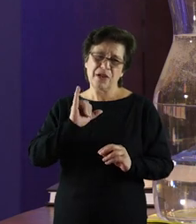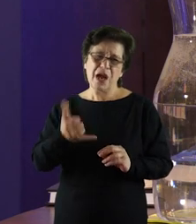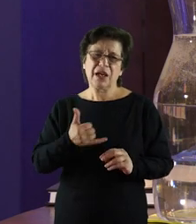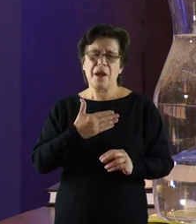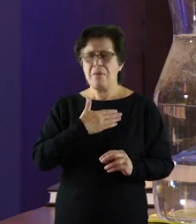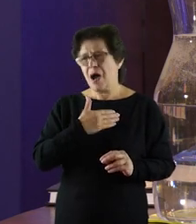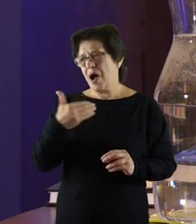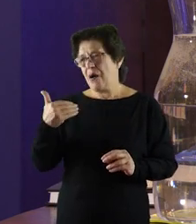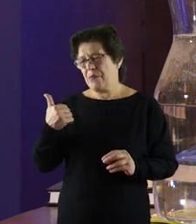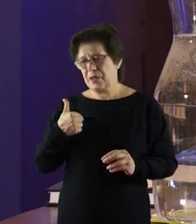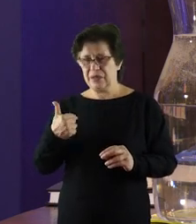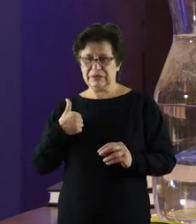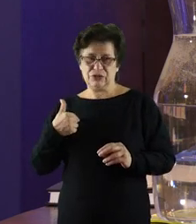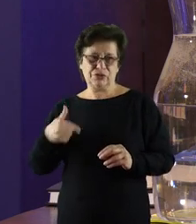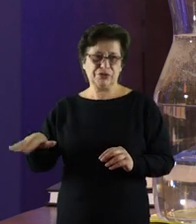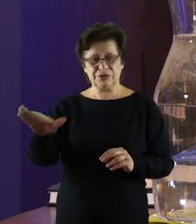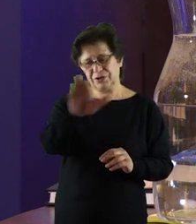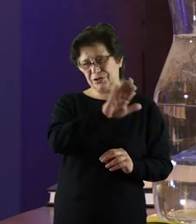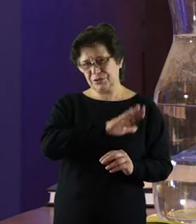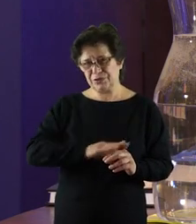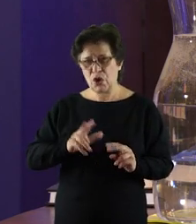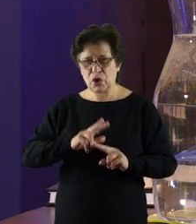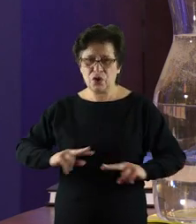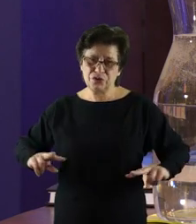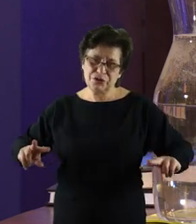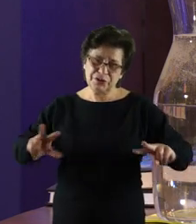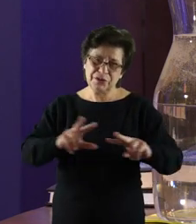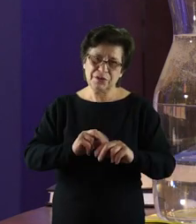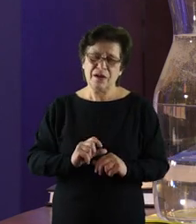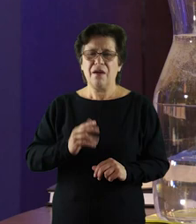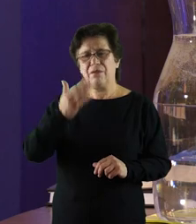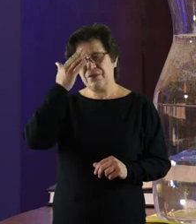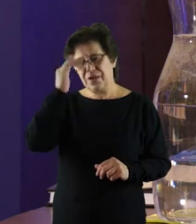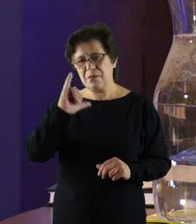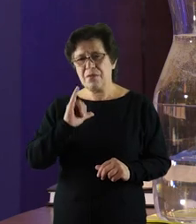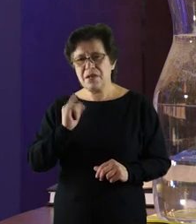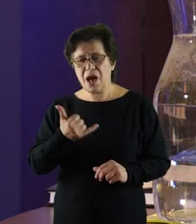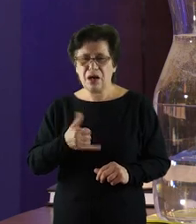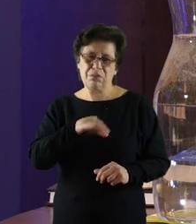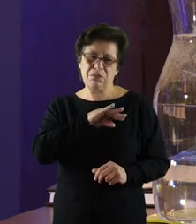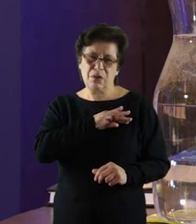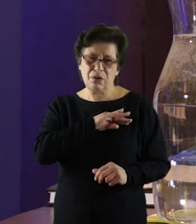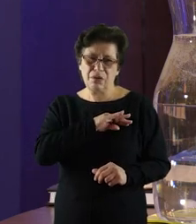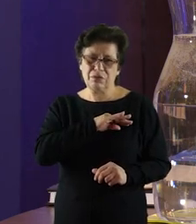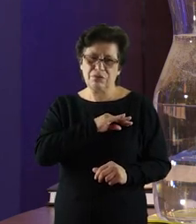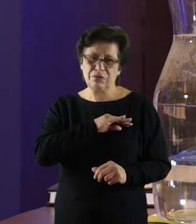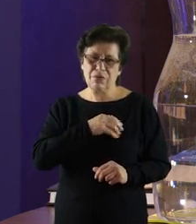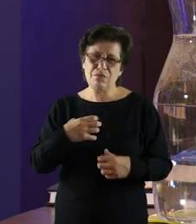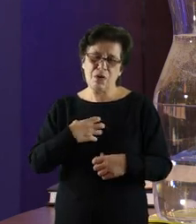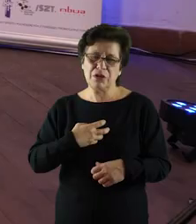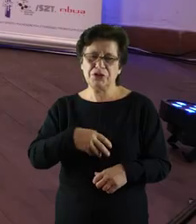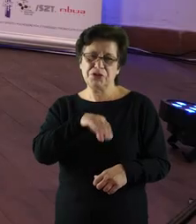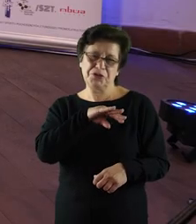najbliższych i cudownych rodzinnych kątów. Wiem przecież, jak boli śmierć chomika, a co dopiero odejście ukochanej